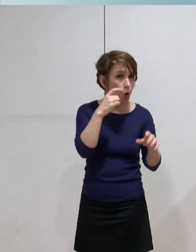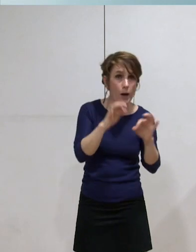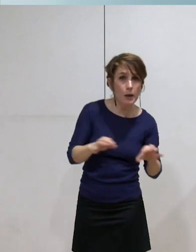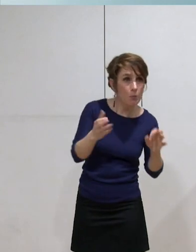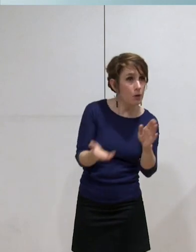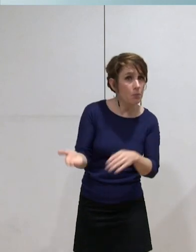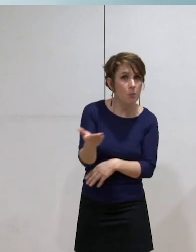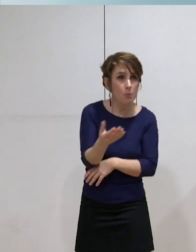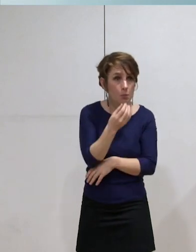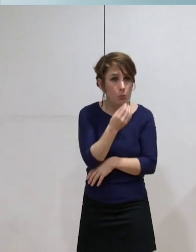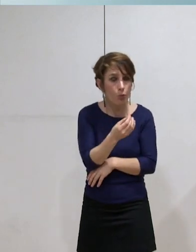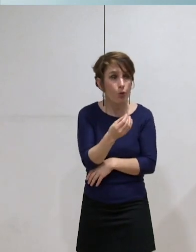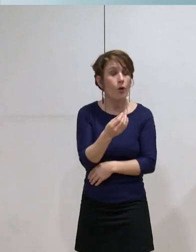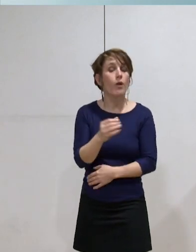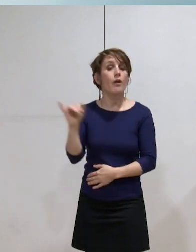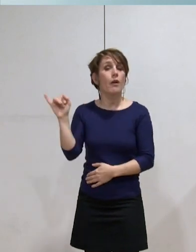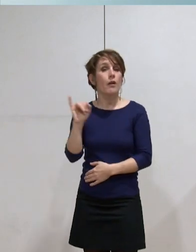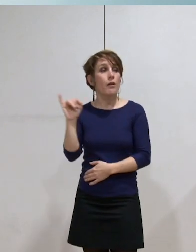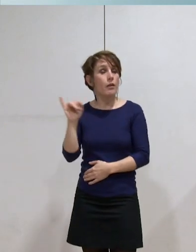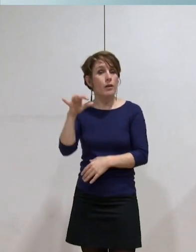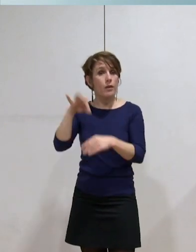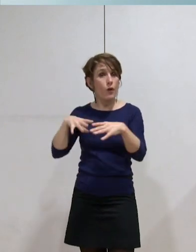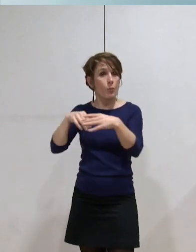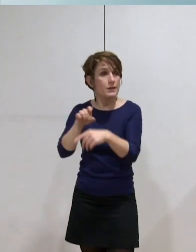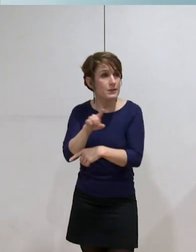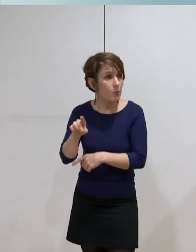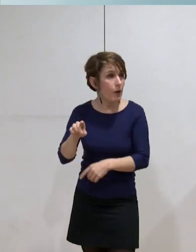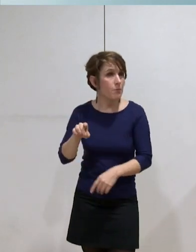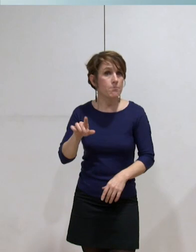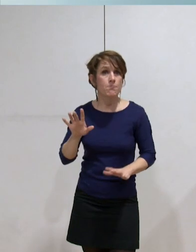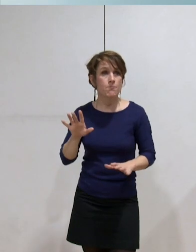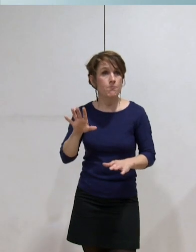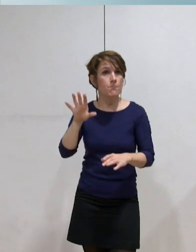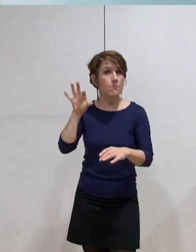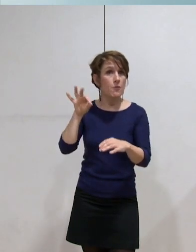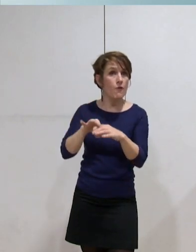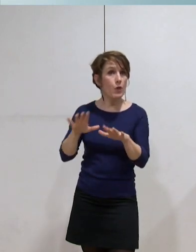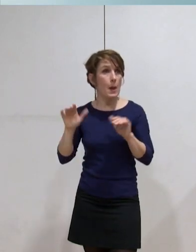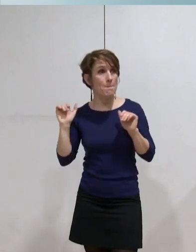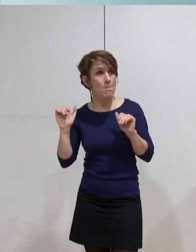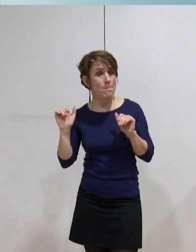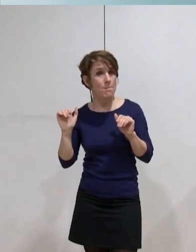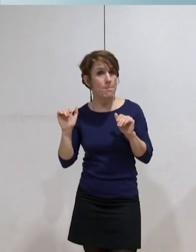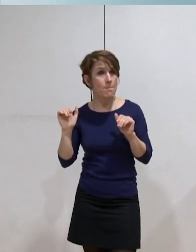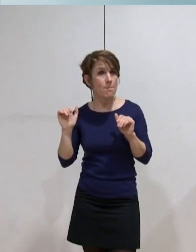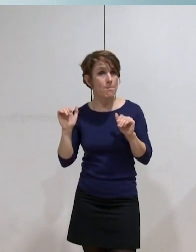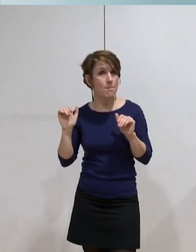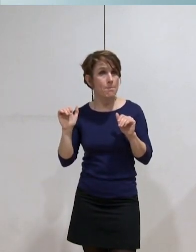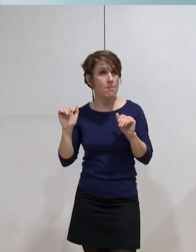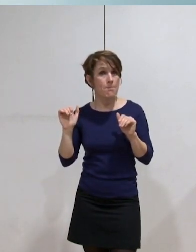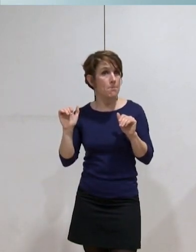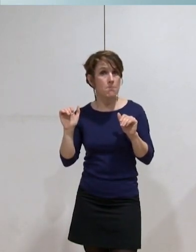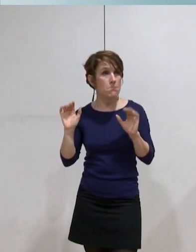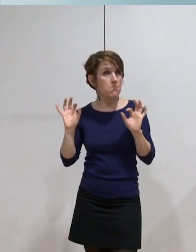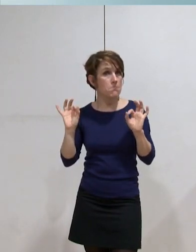remarque donc que qui ne prend pas part au vote qui s'abstient